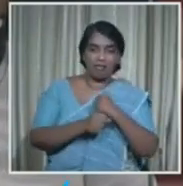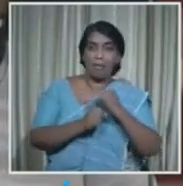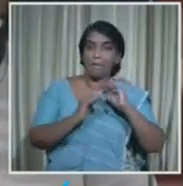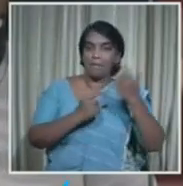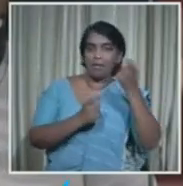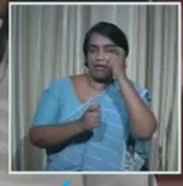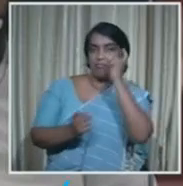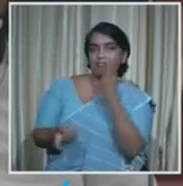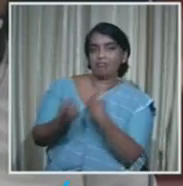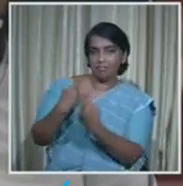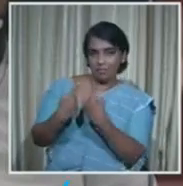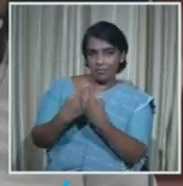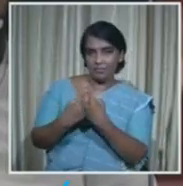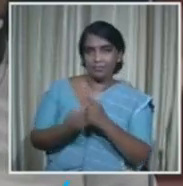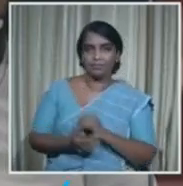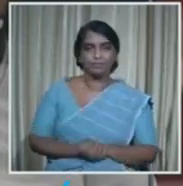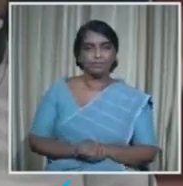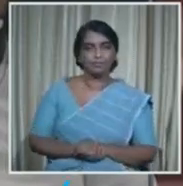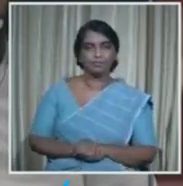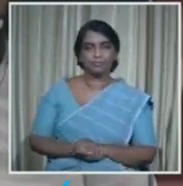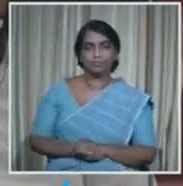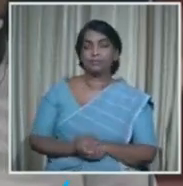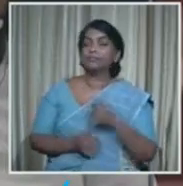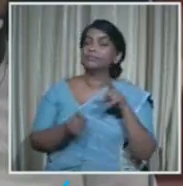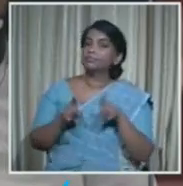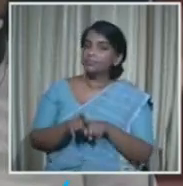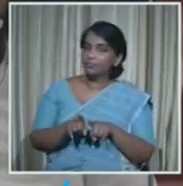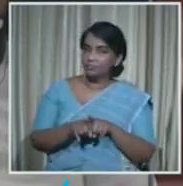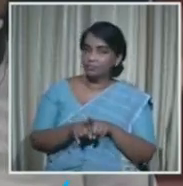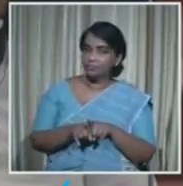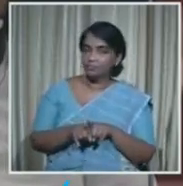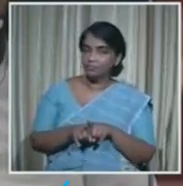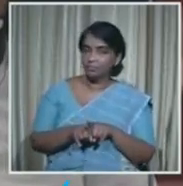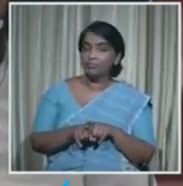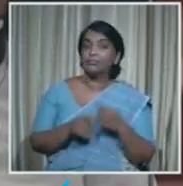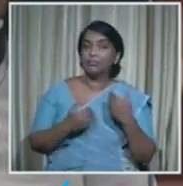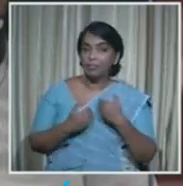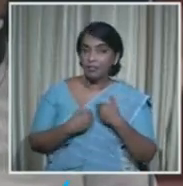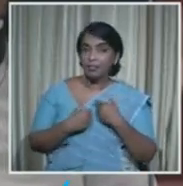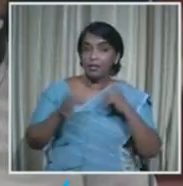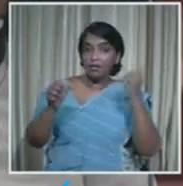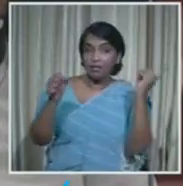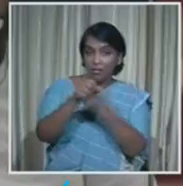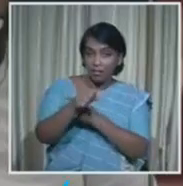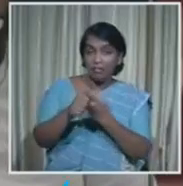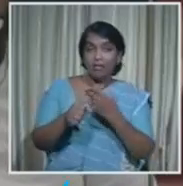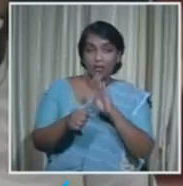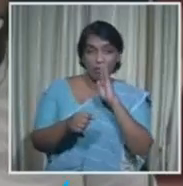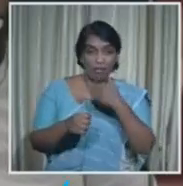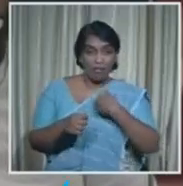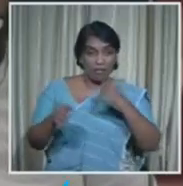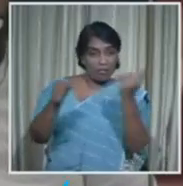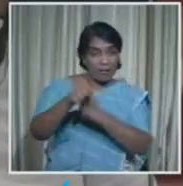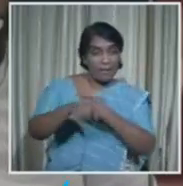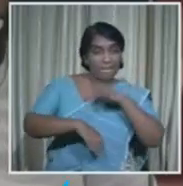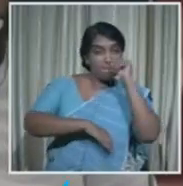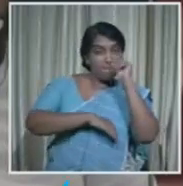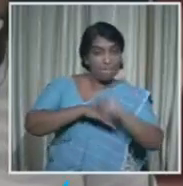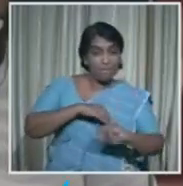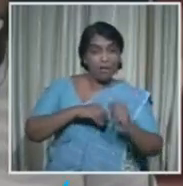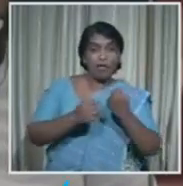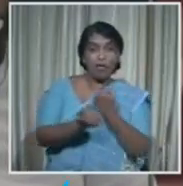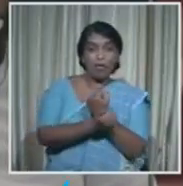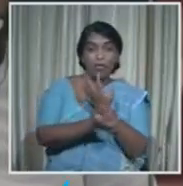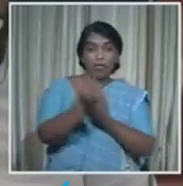soyala balanthi. E wagema mama mini maranna tat karai kiyala salasum sahagata lesa family